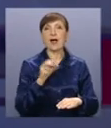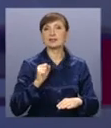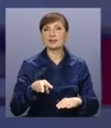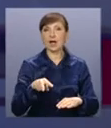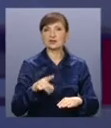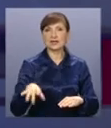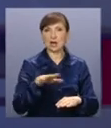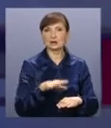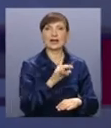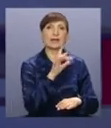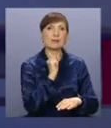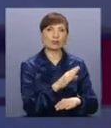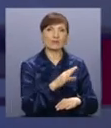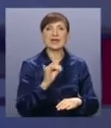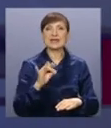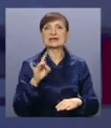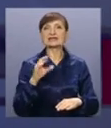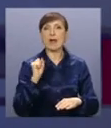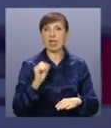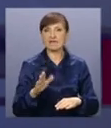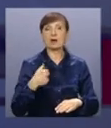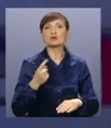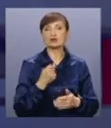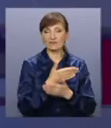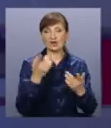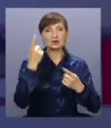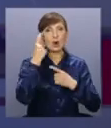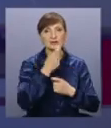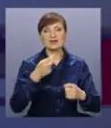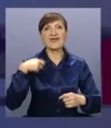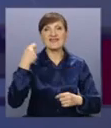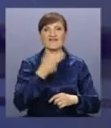Алтай Рахимбетов и Шахмерден Рыспаев. Мы ждем ваши сообщения и видеовопросы.